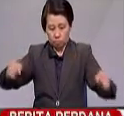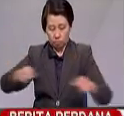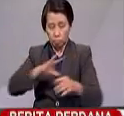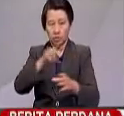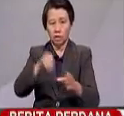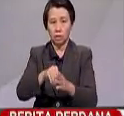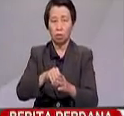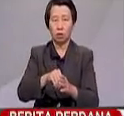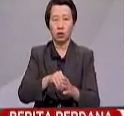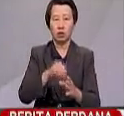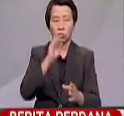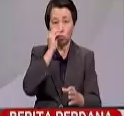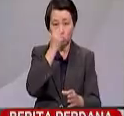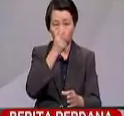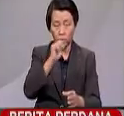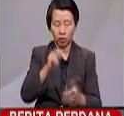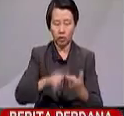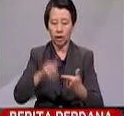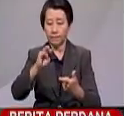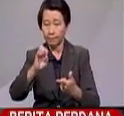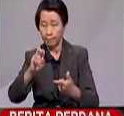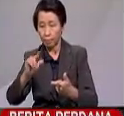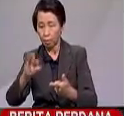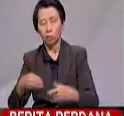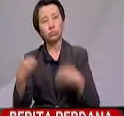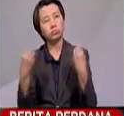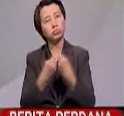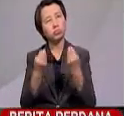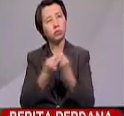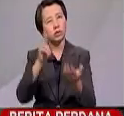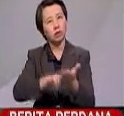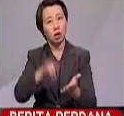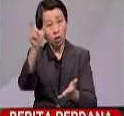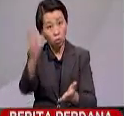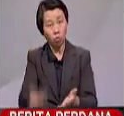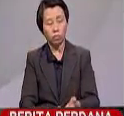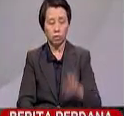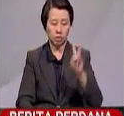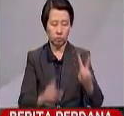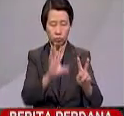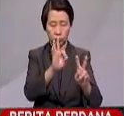Dun Bengawan dan Dun Membakut dengan jumlah daftar pemilih seramai